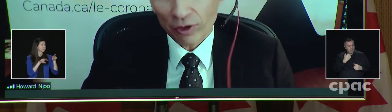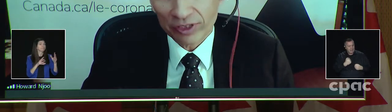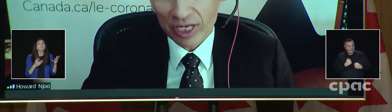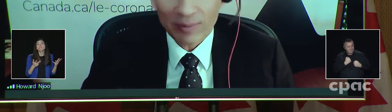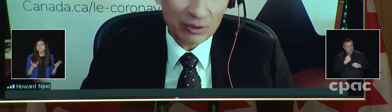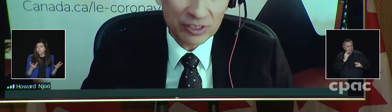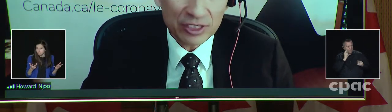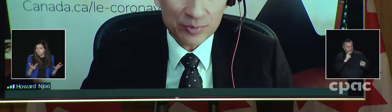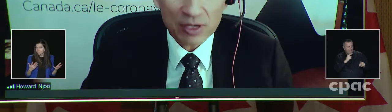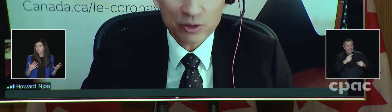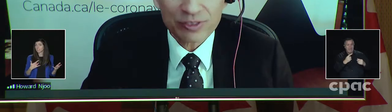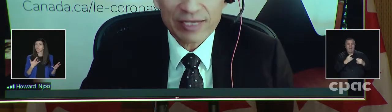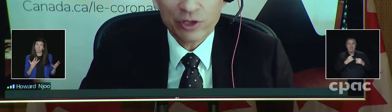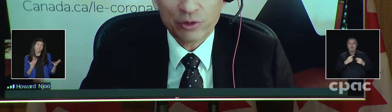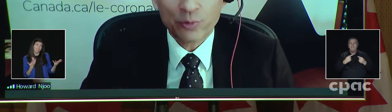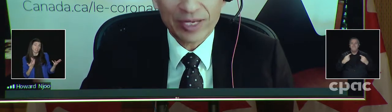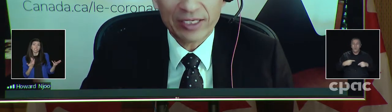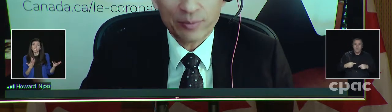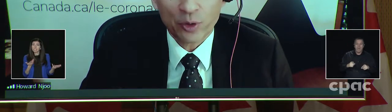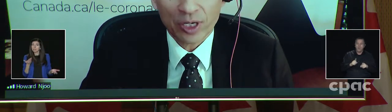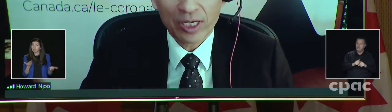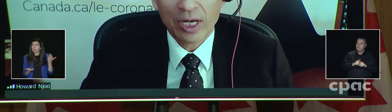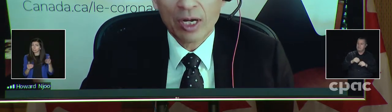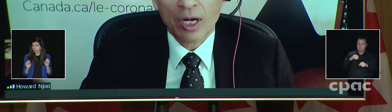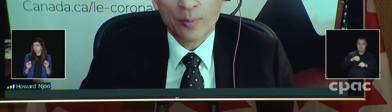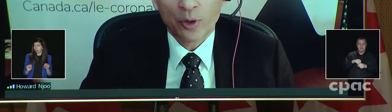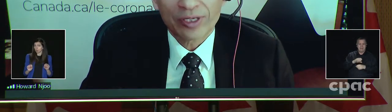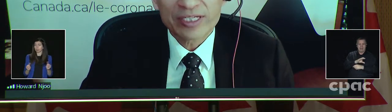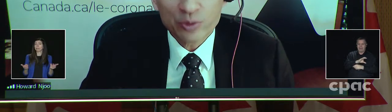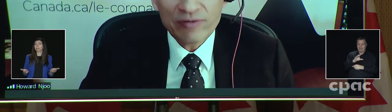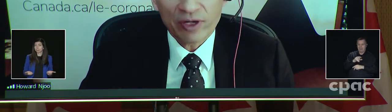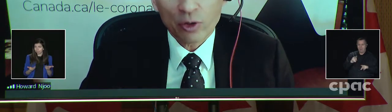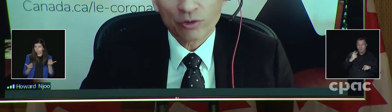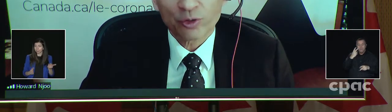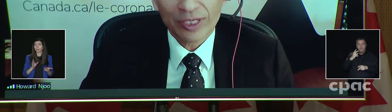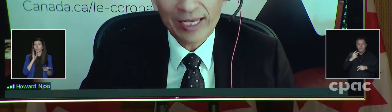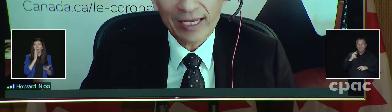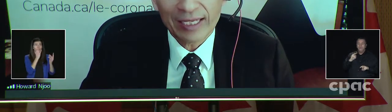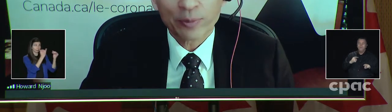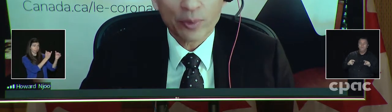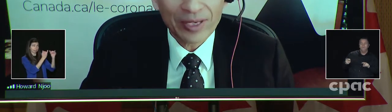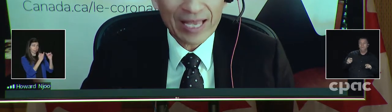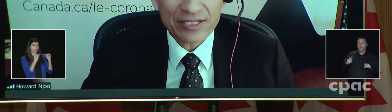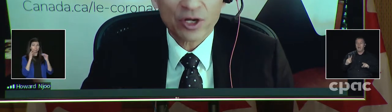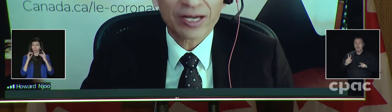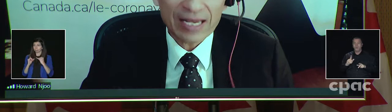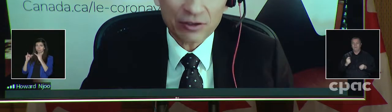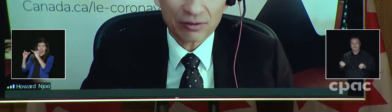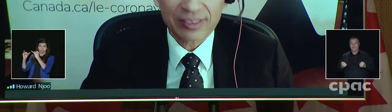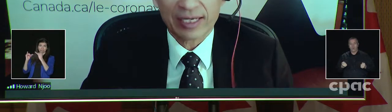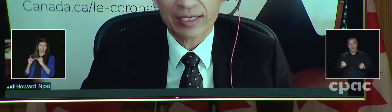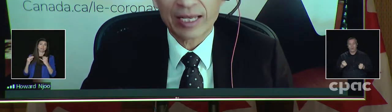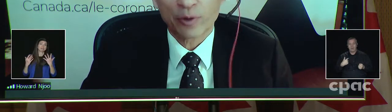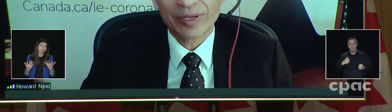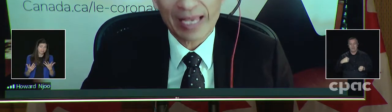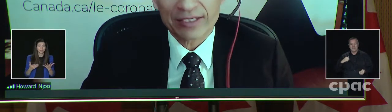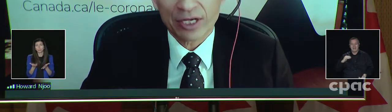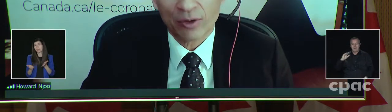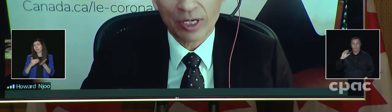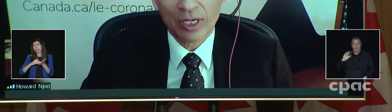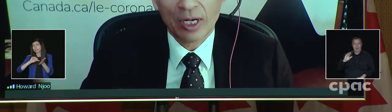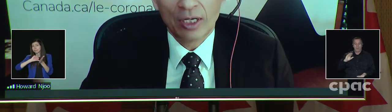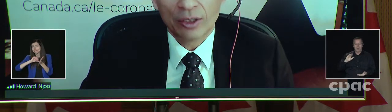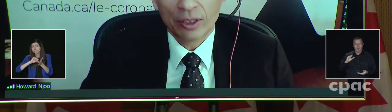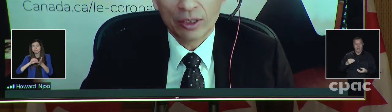la frontière, mais aussi, je pense, au sein du pays pour suivre, contrôler la propagation, ralentir la